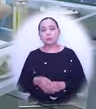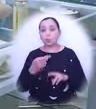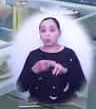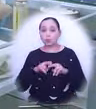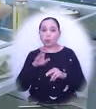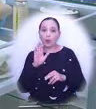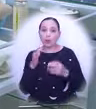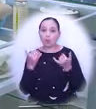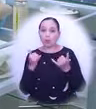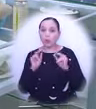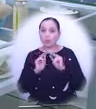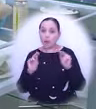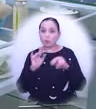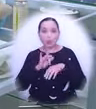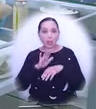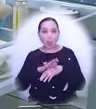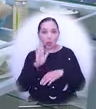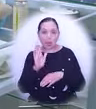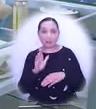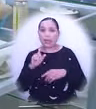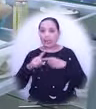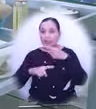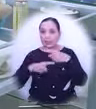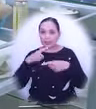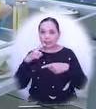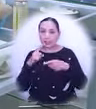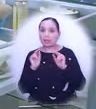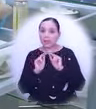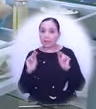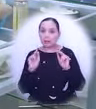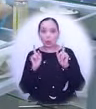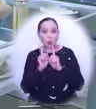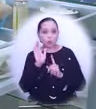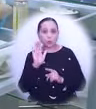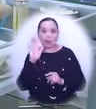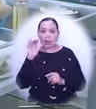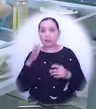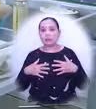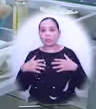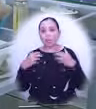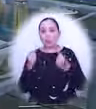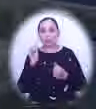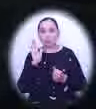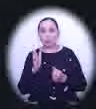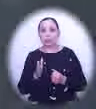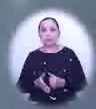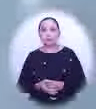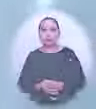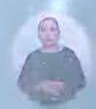Şu bilan bugünkü mashg'ulotimiz yakunlandı. Keyingi derslerde görüşkünce hayır salomat bo'ling.